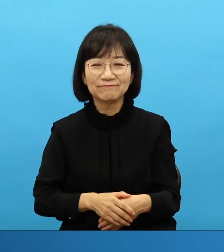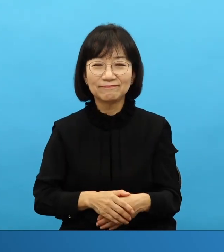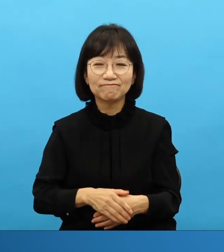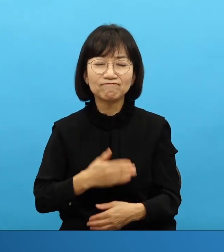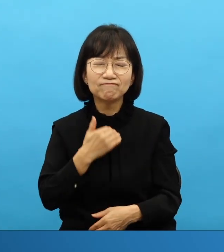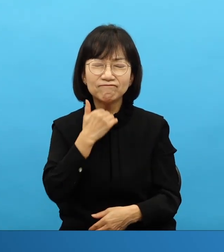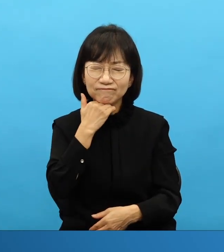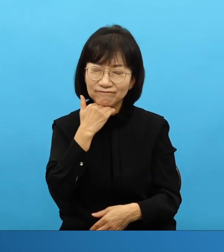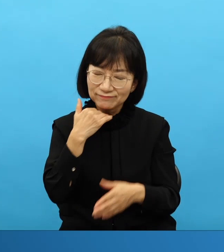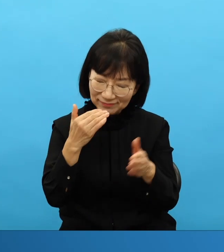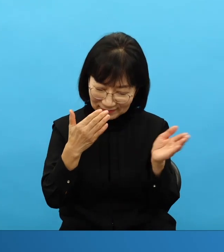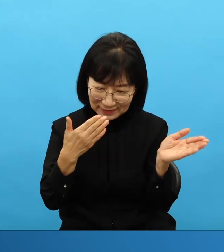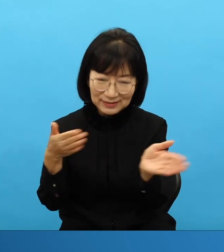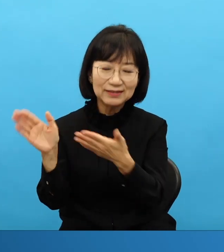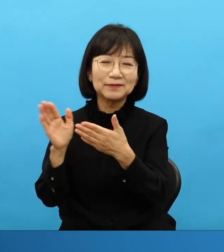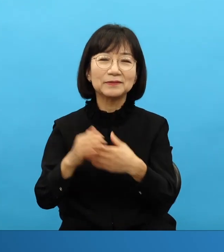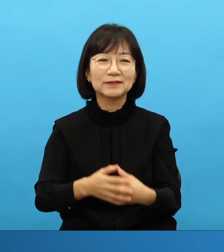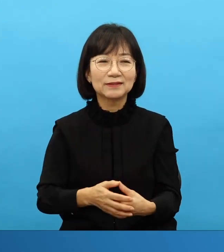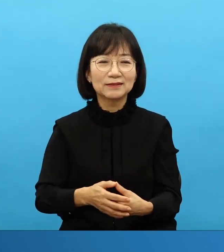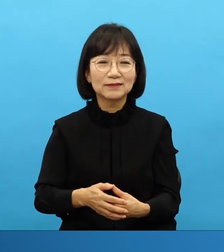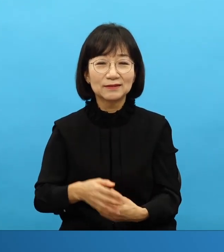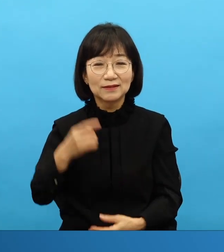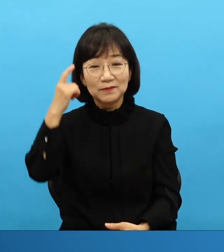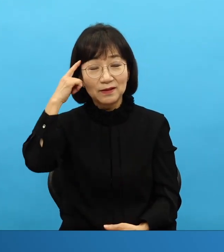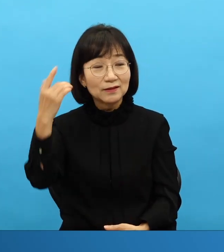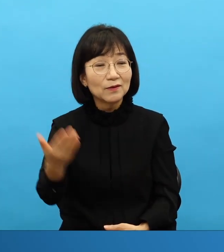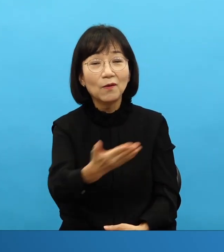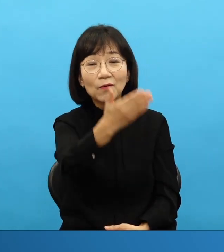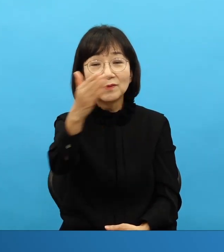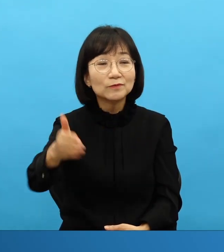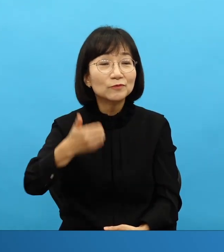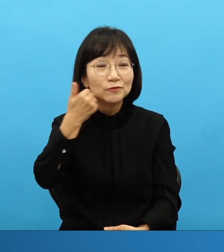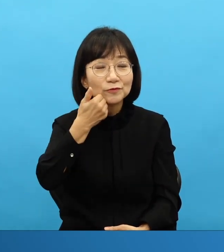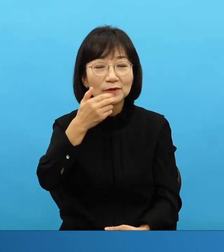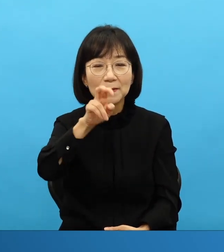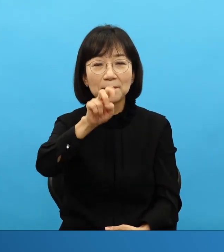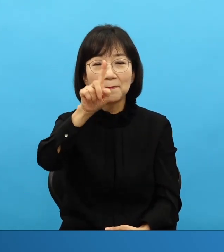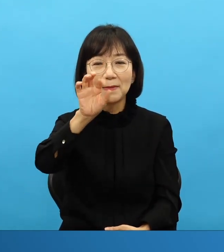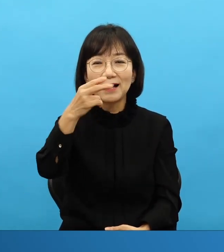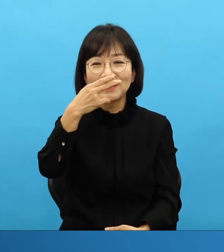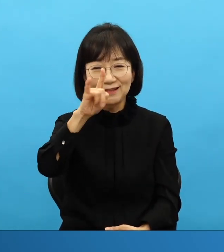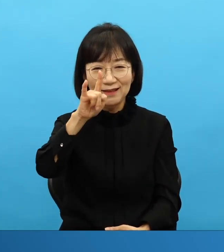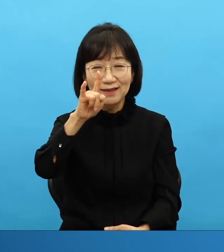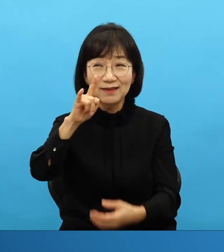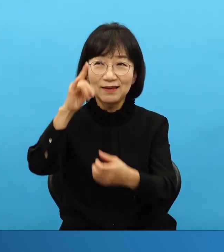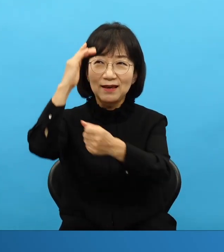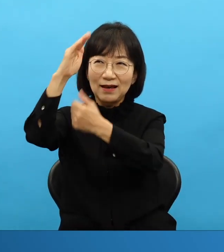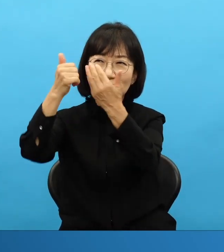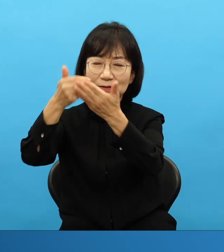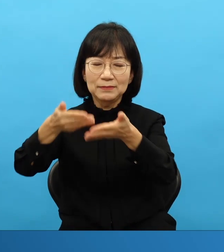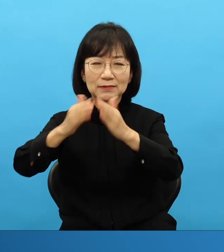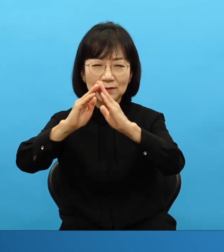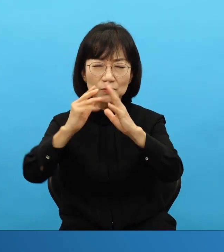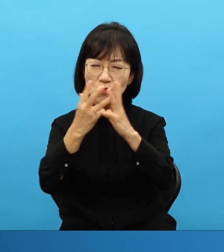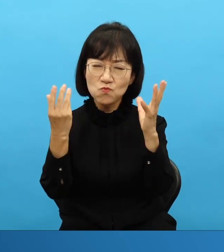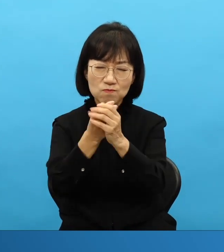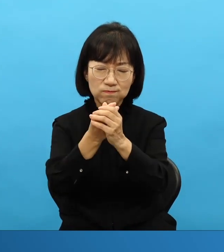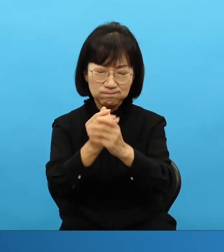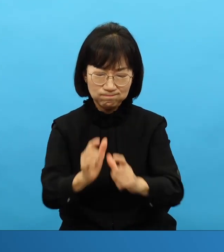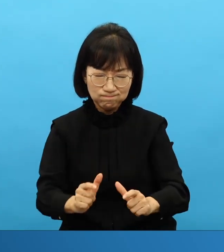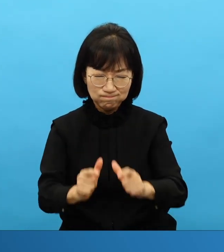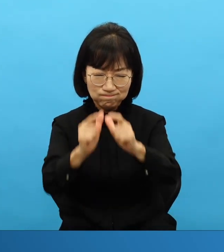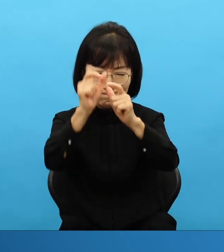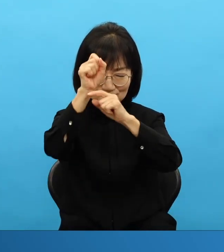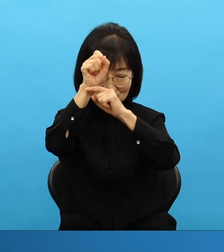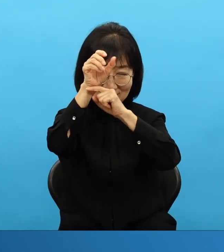究会过去。 여러분은 망대입니다. 各位，你们是忘了， 하나님의 절대 망대입니다. 你们是神的绝对忘了。 어떤 누구도 여러분을